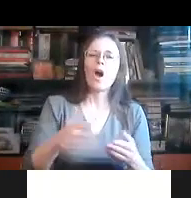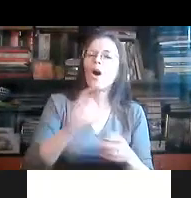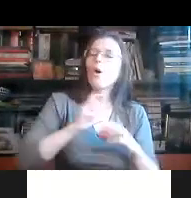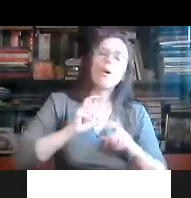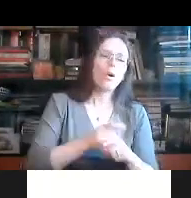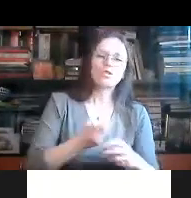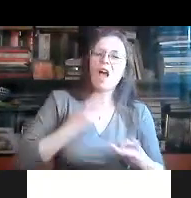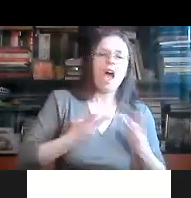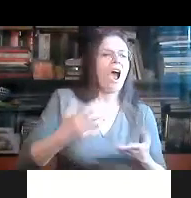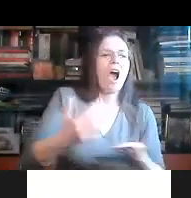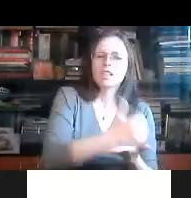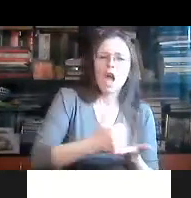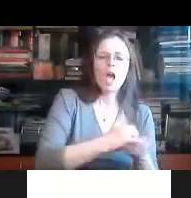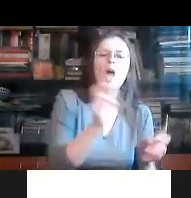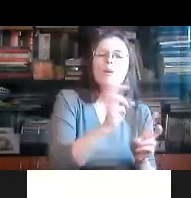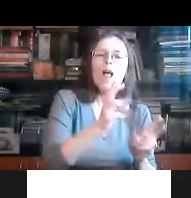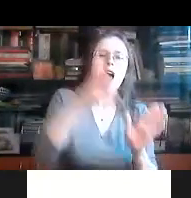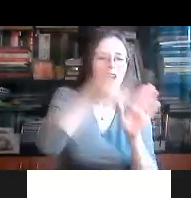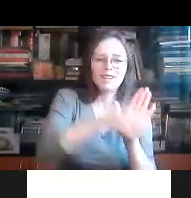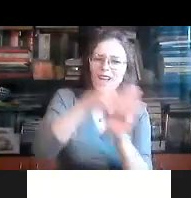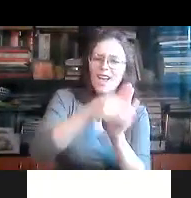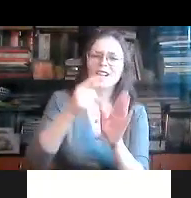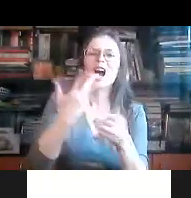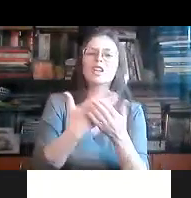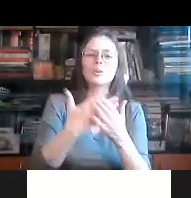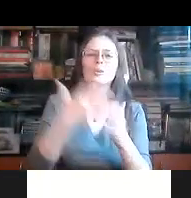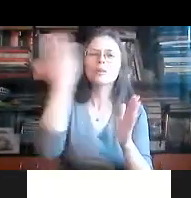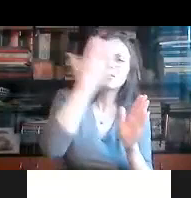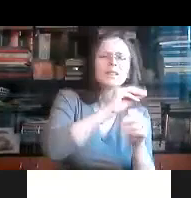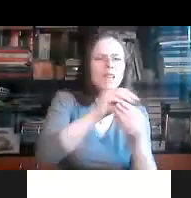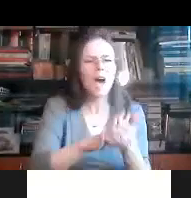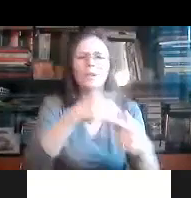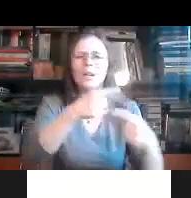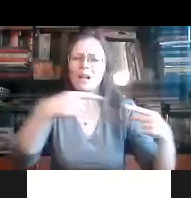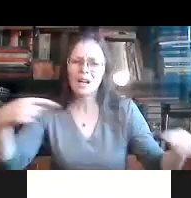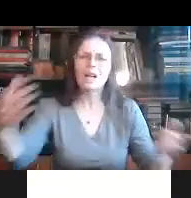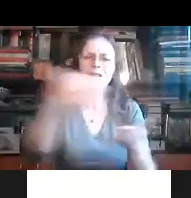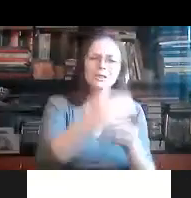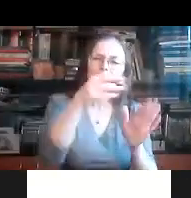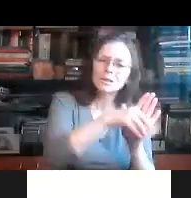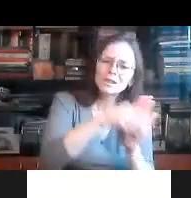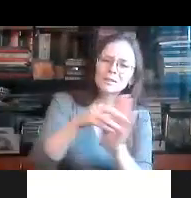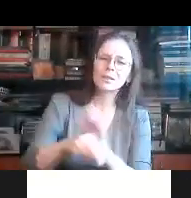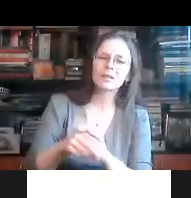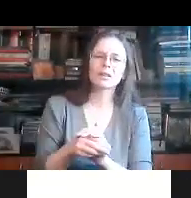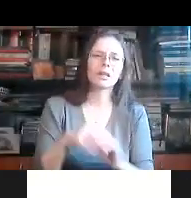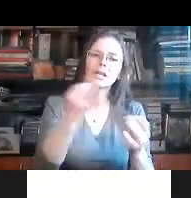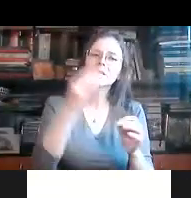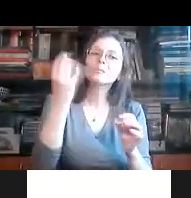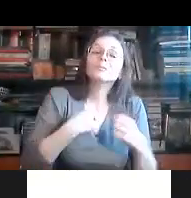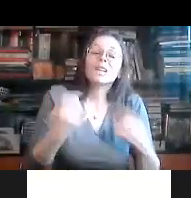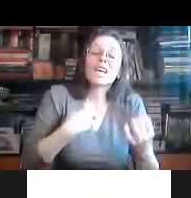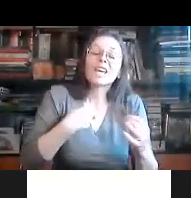из постсоветских республик, Таджикистан, Узбекистан, мы будем заниматься исследованием национальных театров, будем встречаться уже как